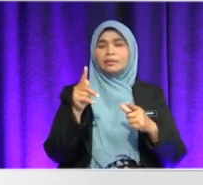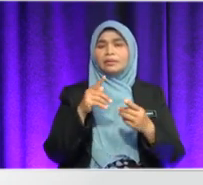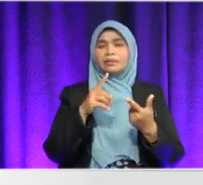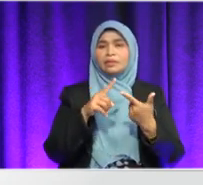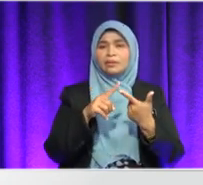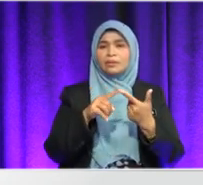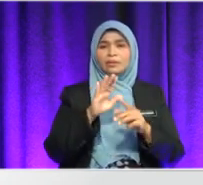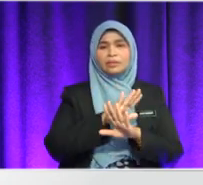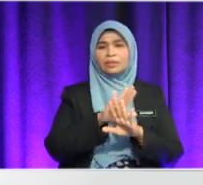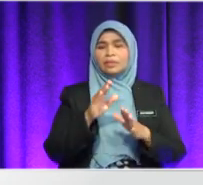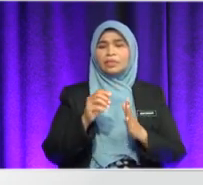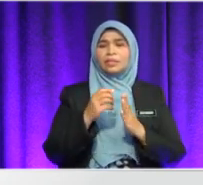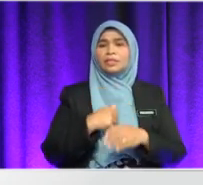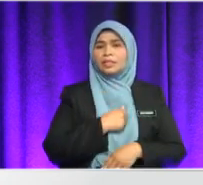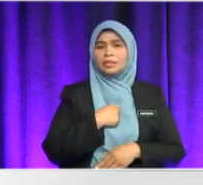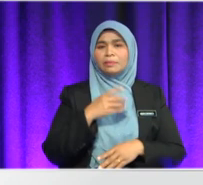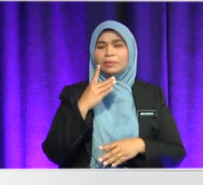diampuni dosennya